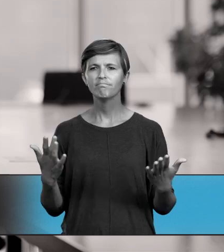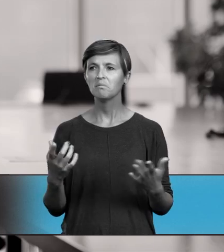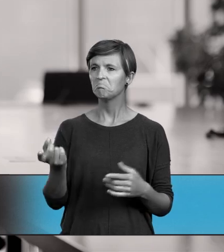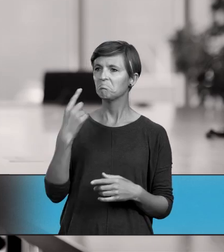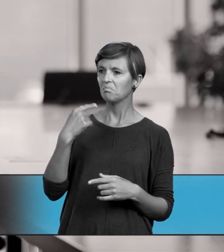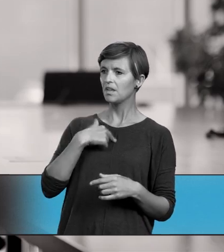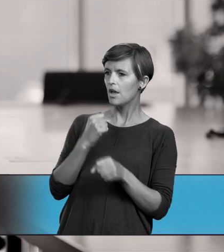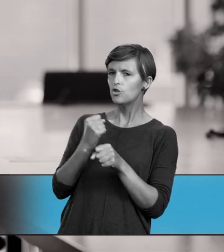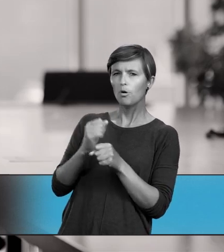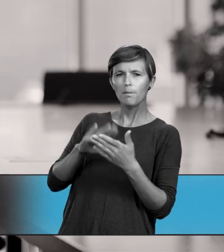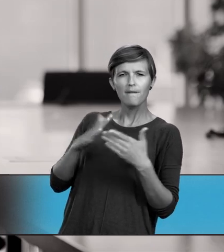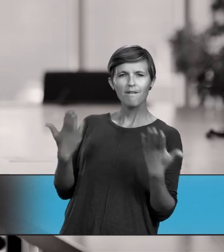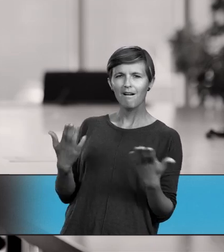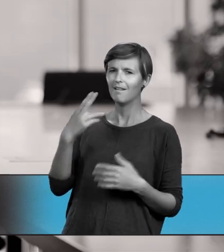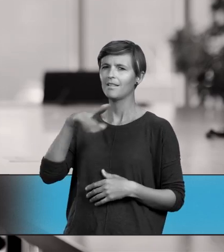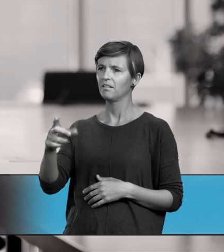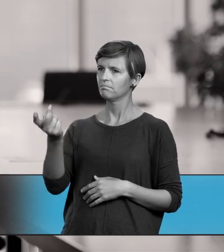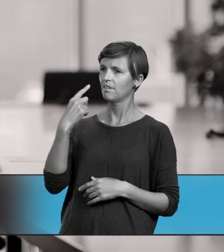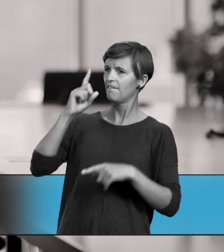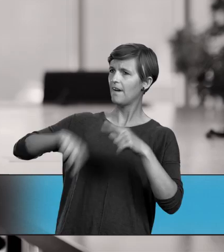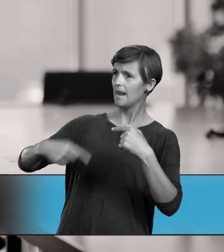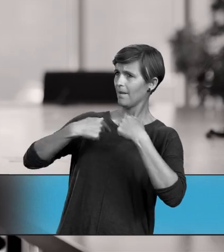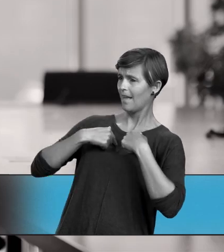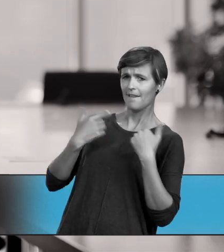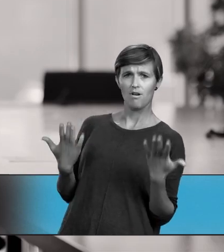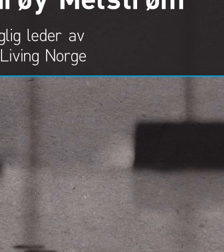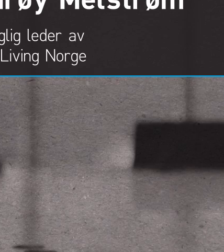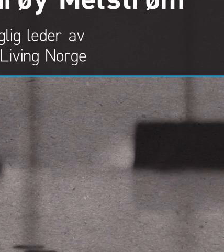Det er liksom ikke, hva jobber du med? Ikke sant? Men det er sånn, hva feiler det deg?